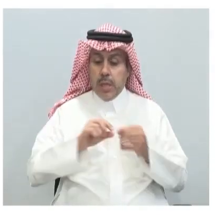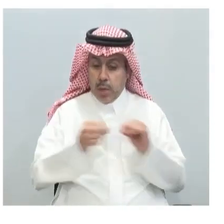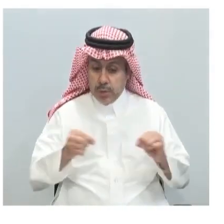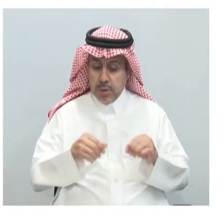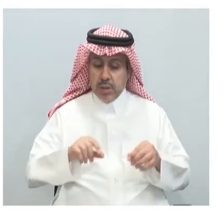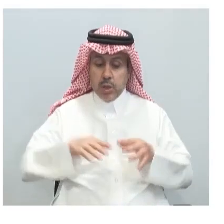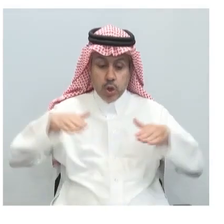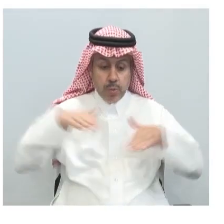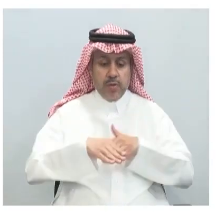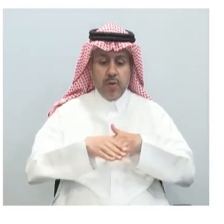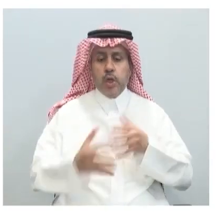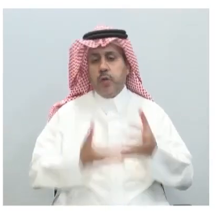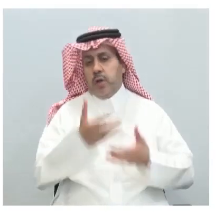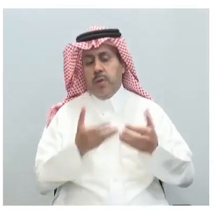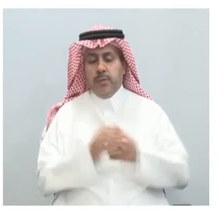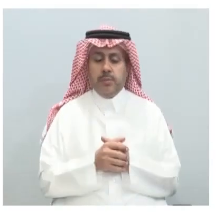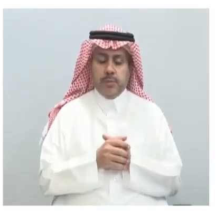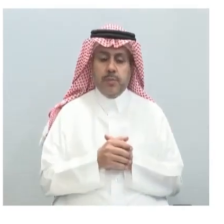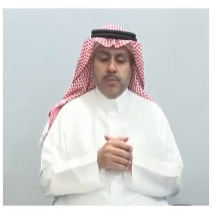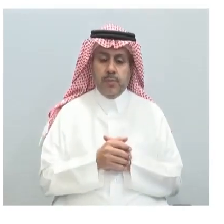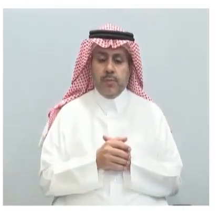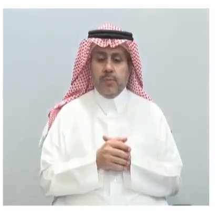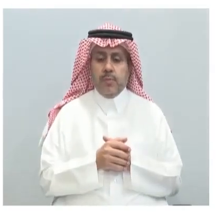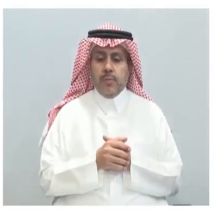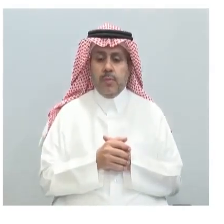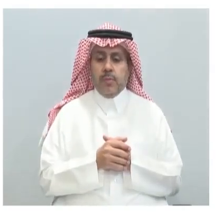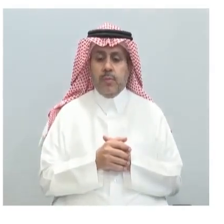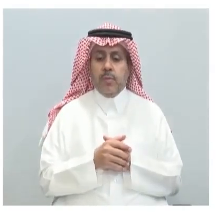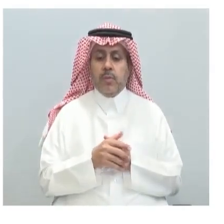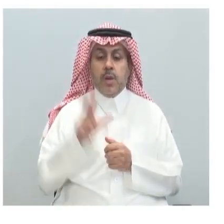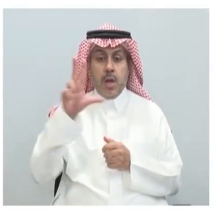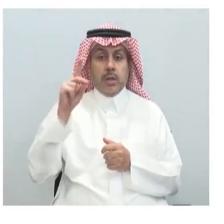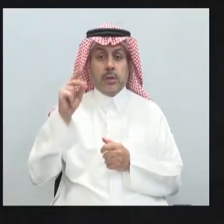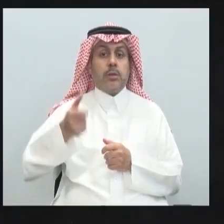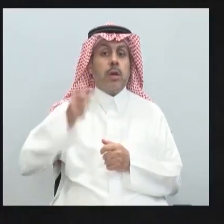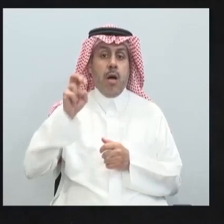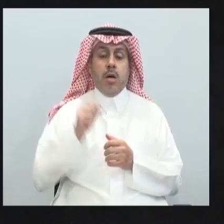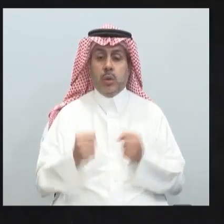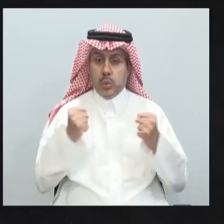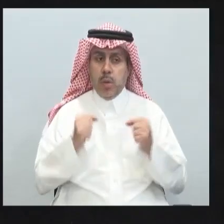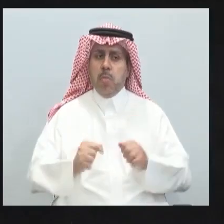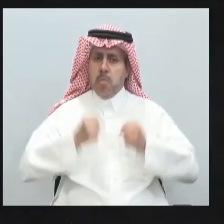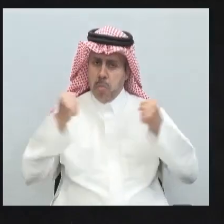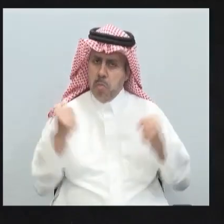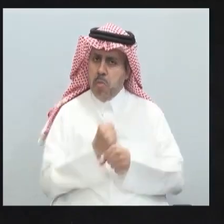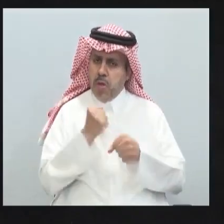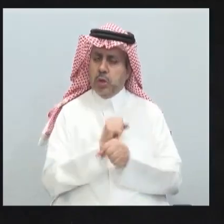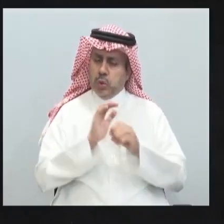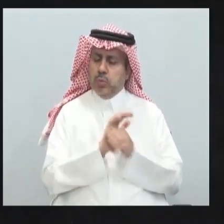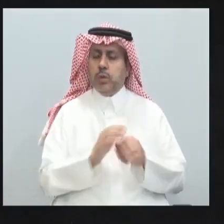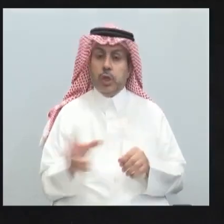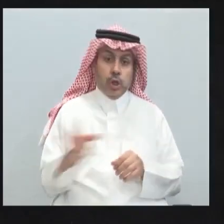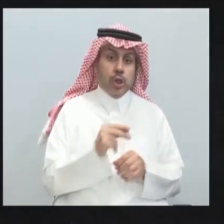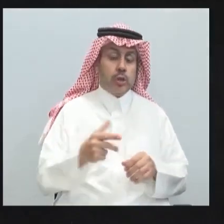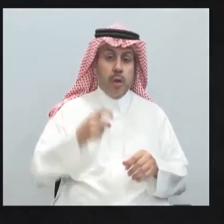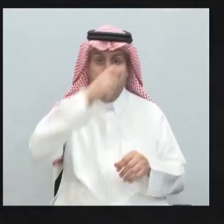والتصادمات بين جسيمات المواد المتفاعله الطاقه قلنا انها هي القدره على بدل شغل او انتاج حراره